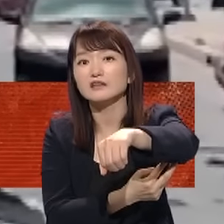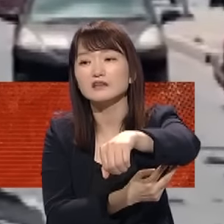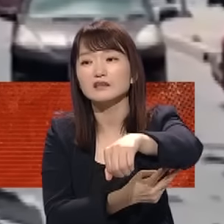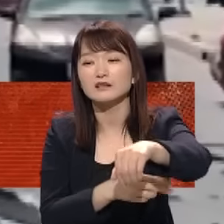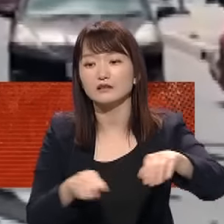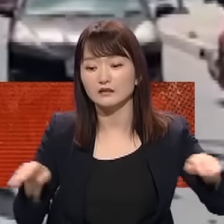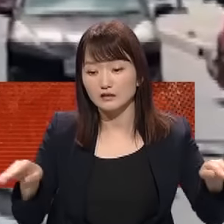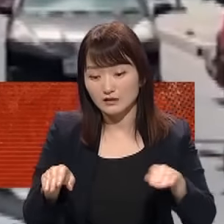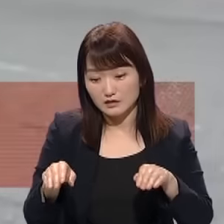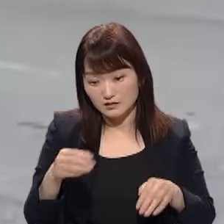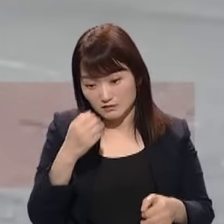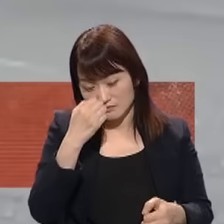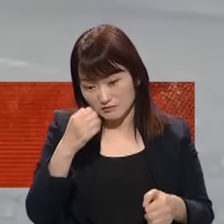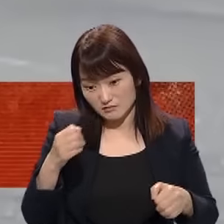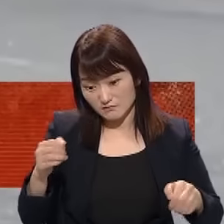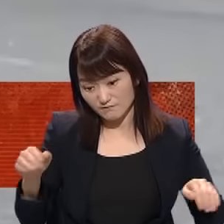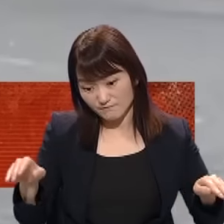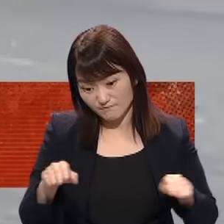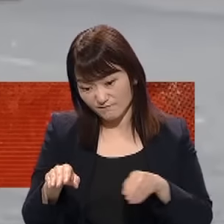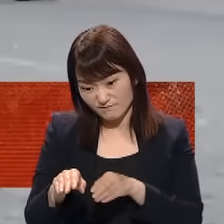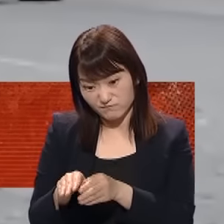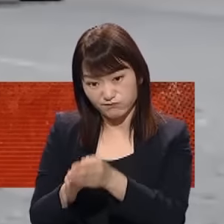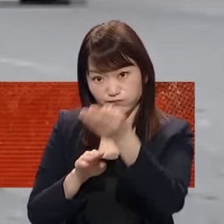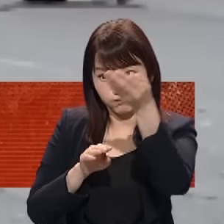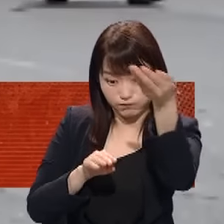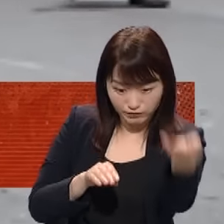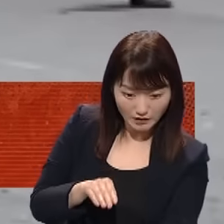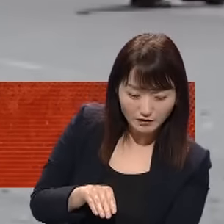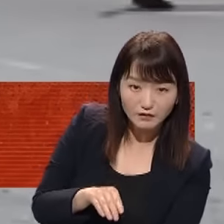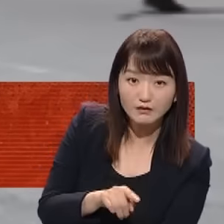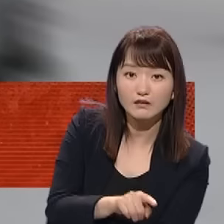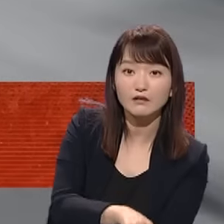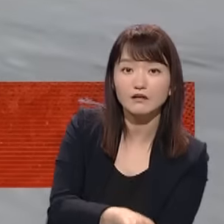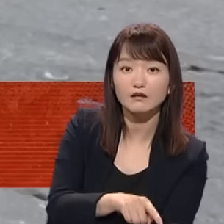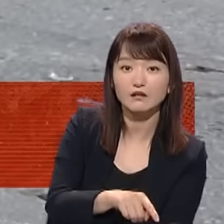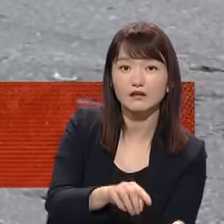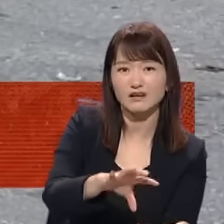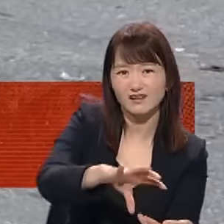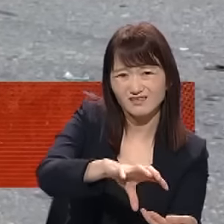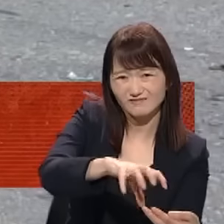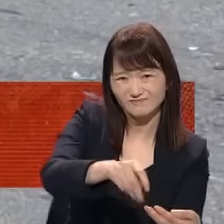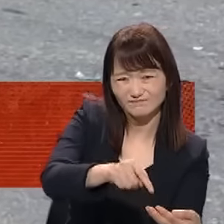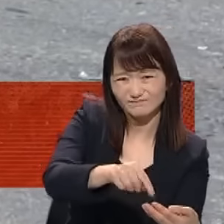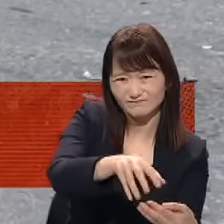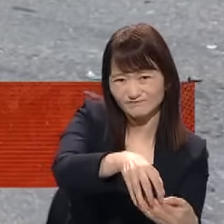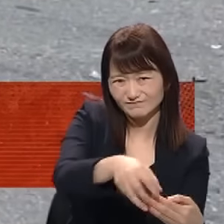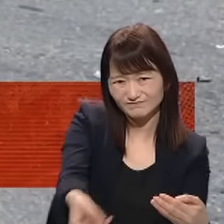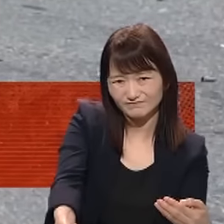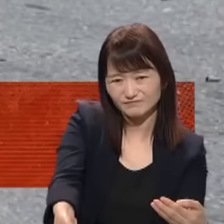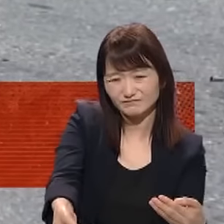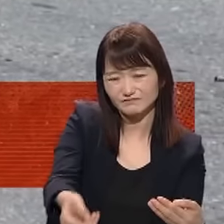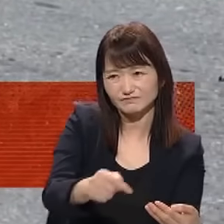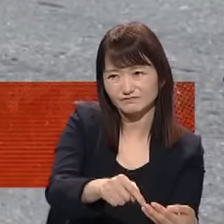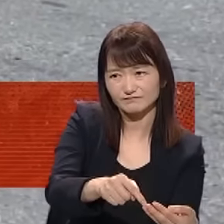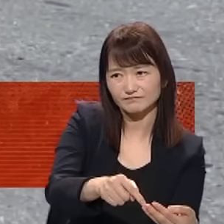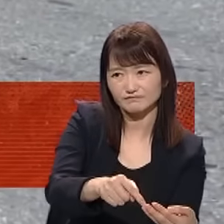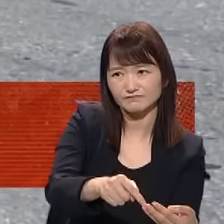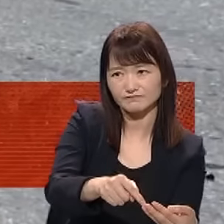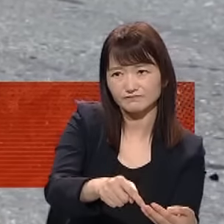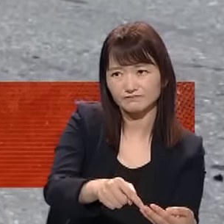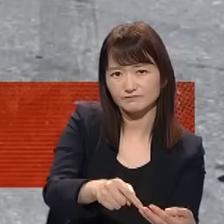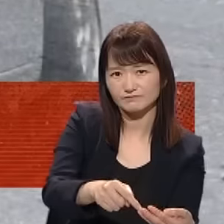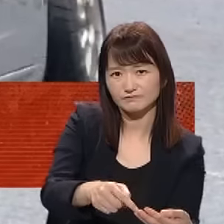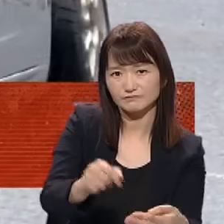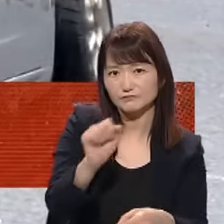무리하게 추월하다가 7m 높이의 고가도로에서 추락한 건데요. 사고 차량 앞쪽은 크게 찌그러졌고 범퍼와 보닛도 떨어져